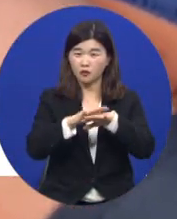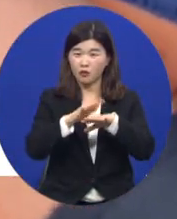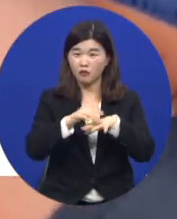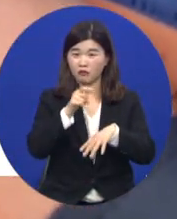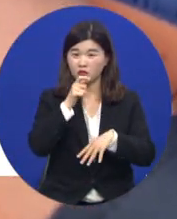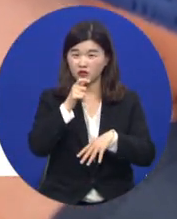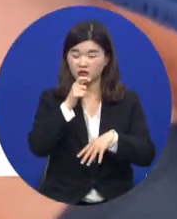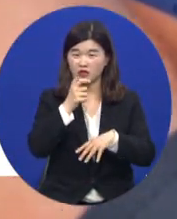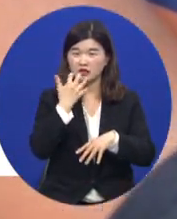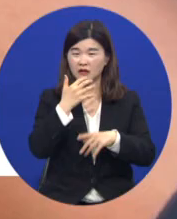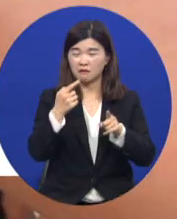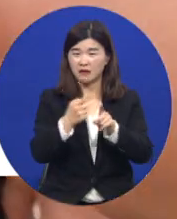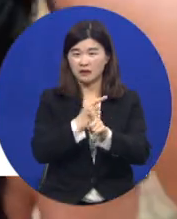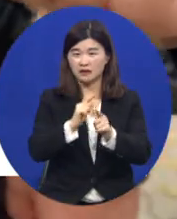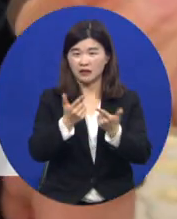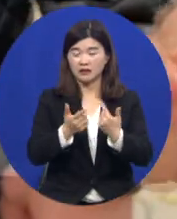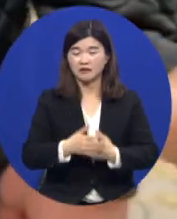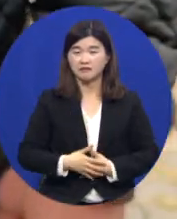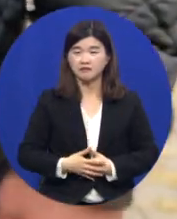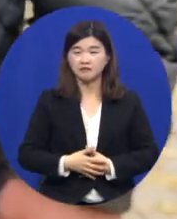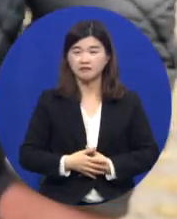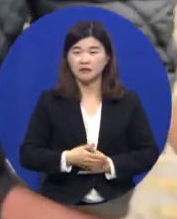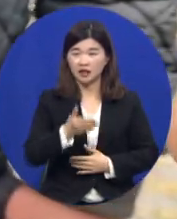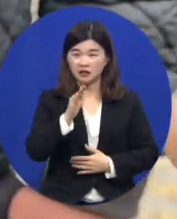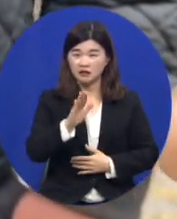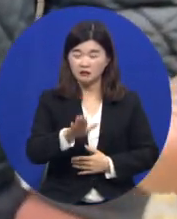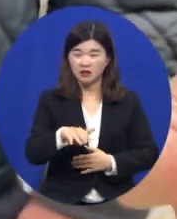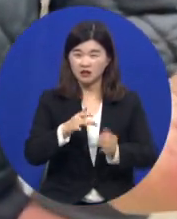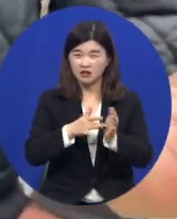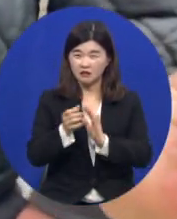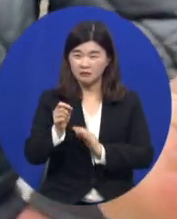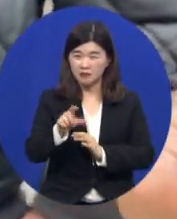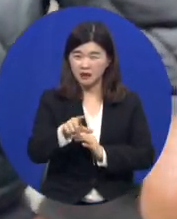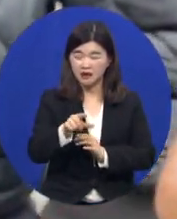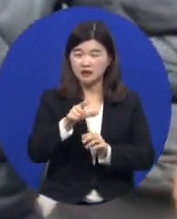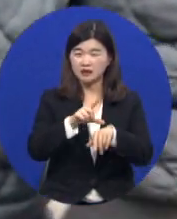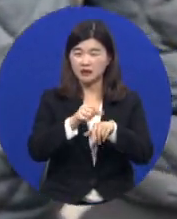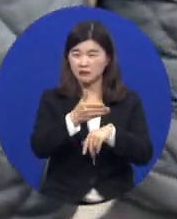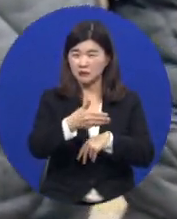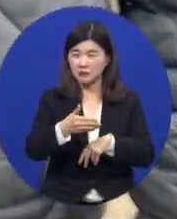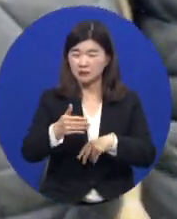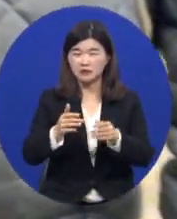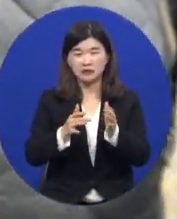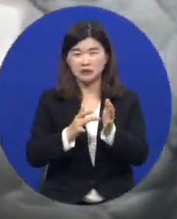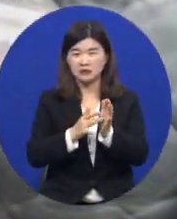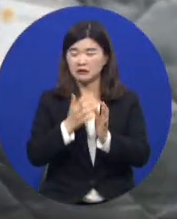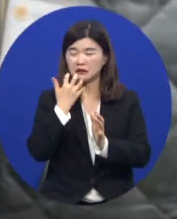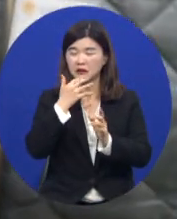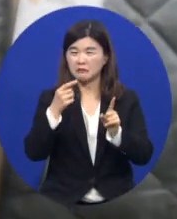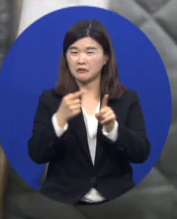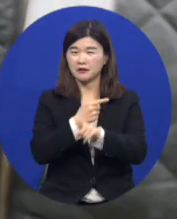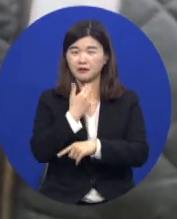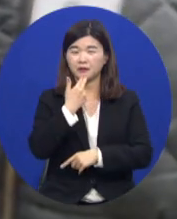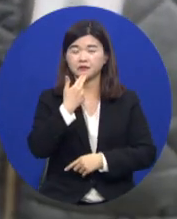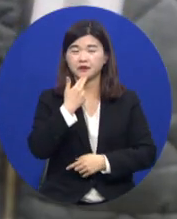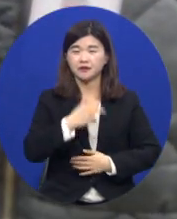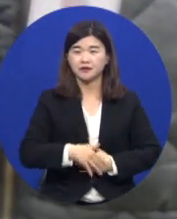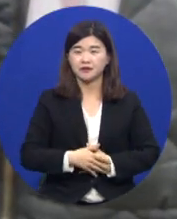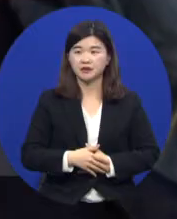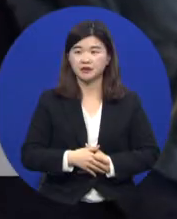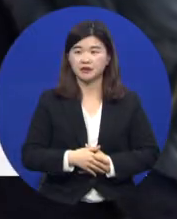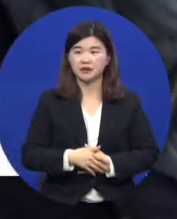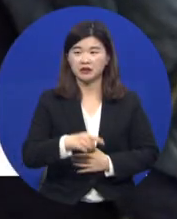농업용수는 색이 변하지 않습니다. 하지만 시약을 넣은 지 시간이 지나도 색이 변하지 않습니다. 그러니까